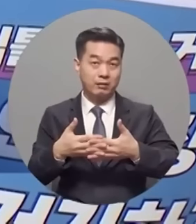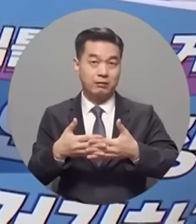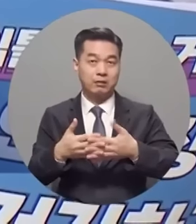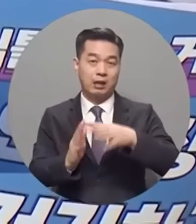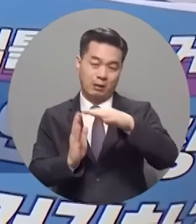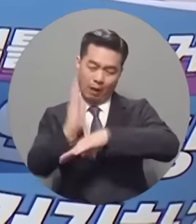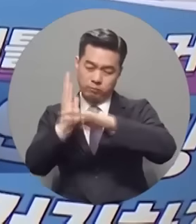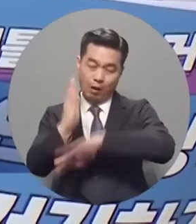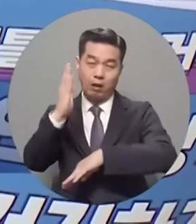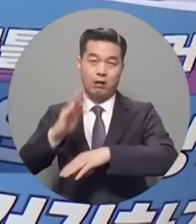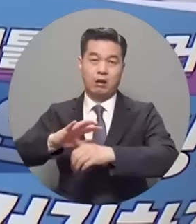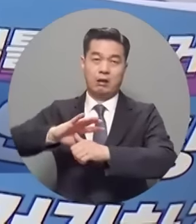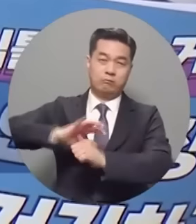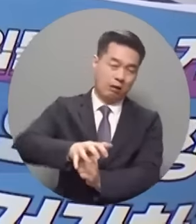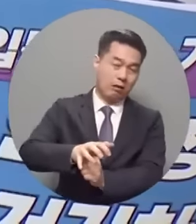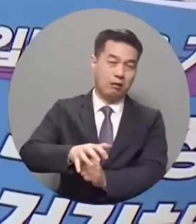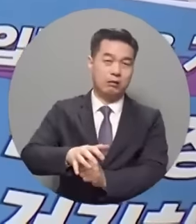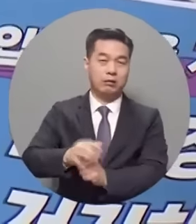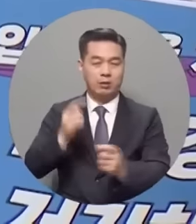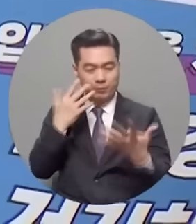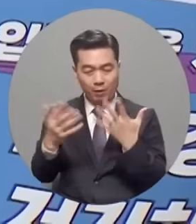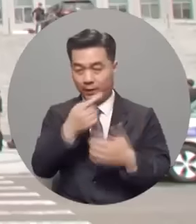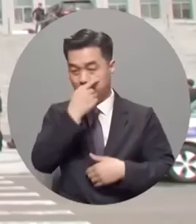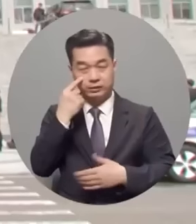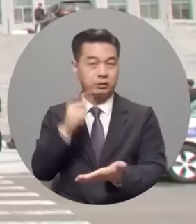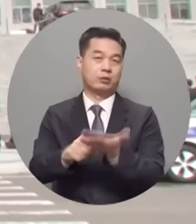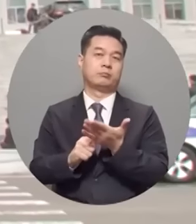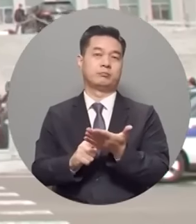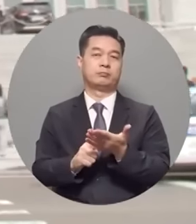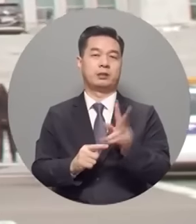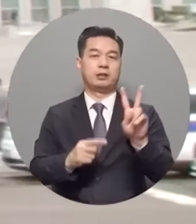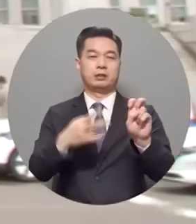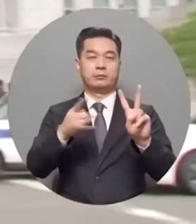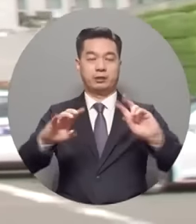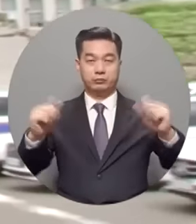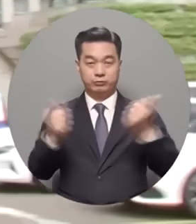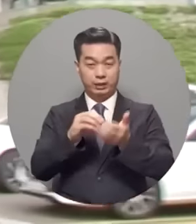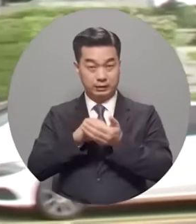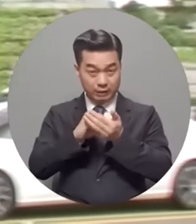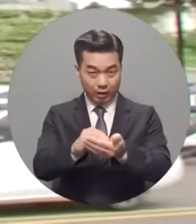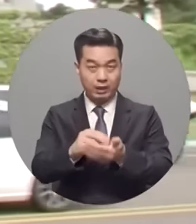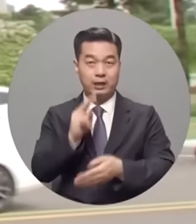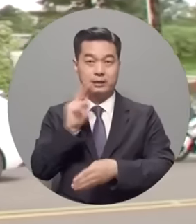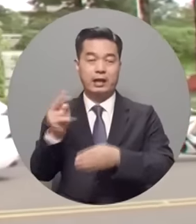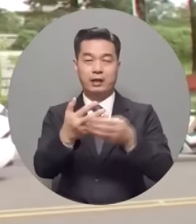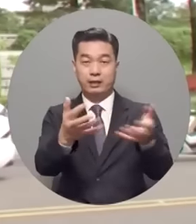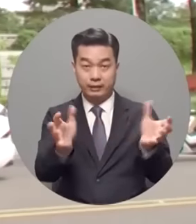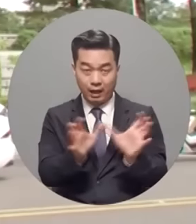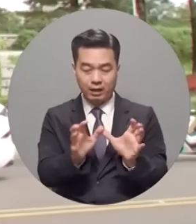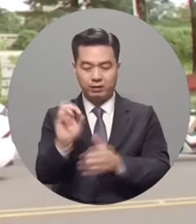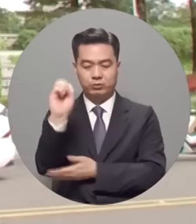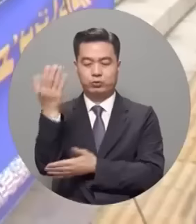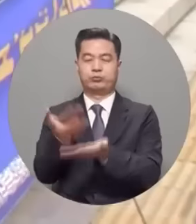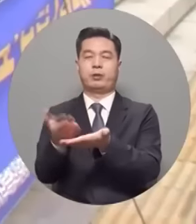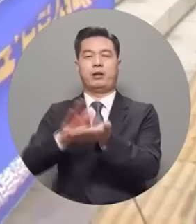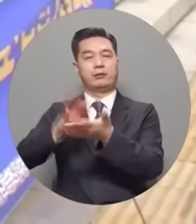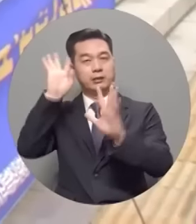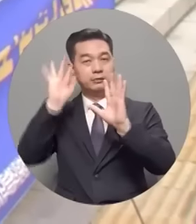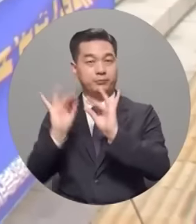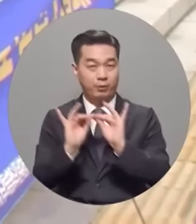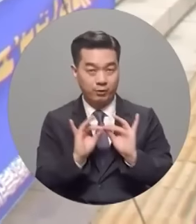내동댕이치고 있다는 명백한 증거입니다. 22대 국회에 입성할 야권의 정당 역시 언론 개혁에 뜻을